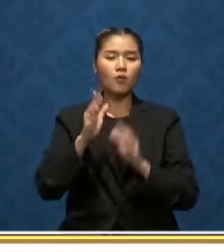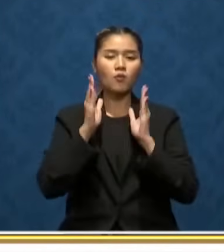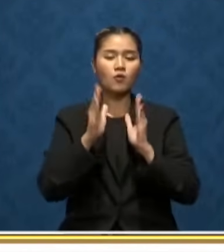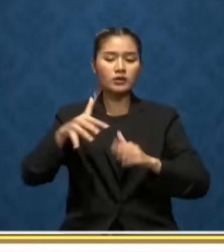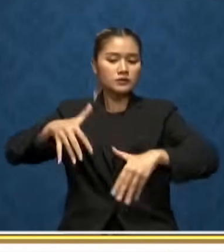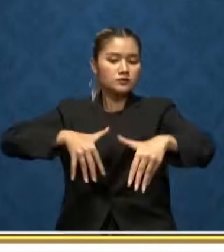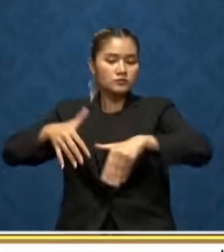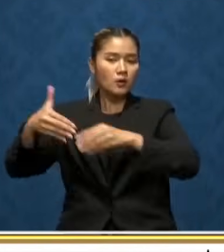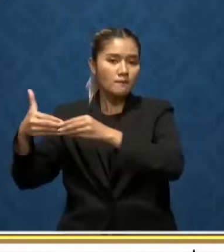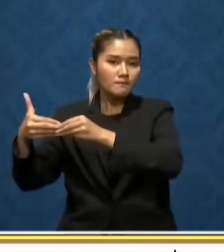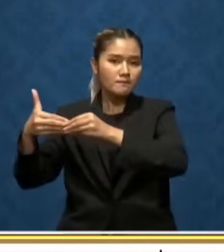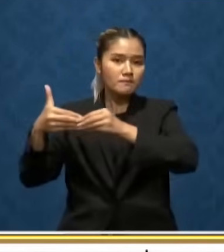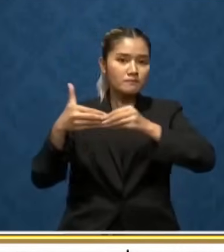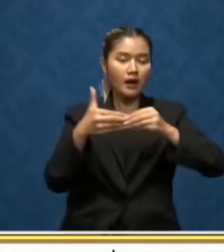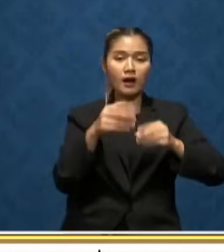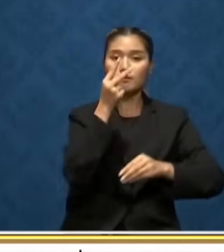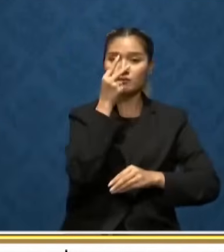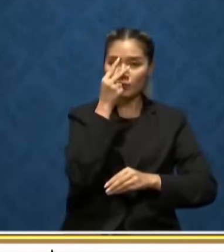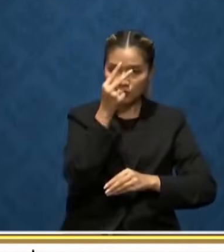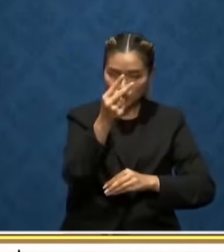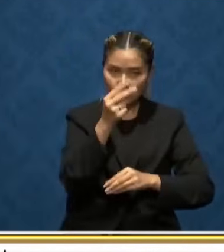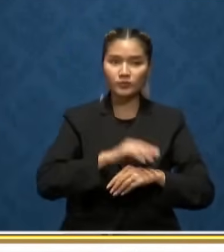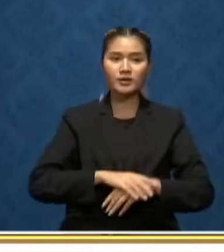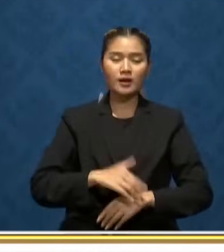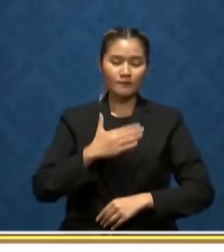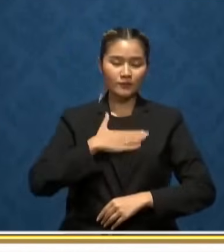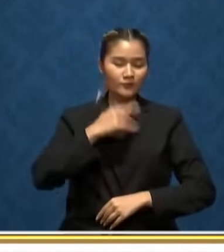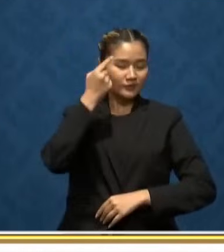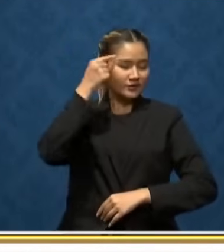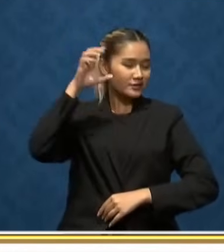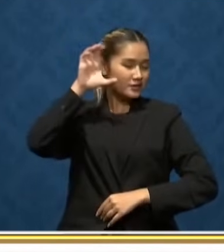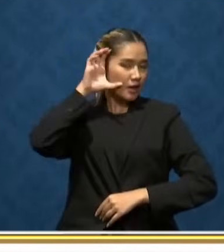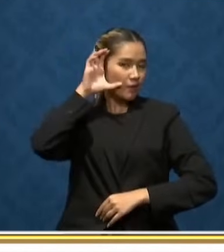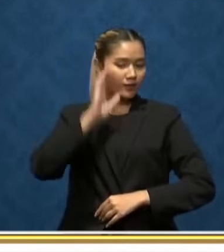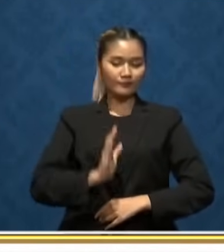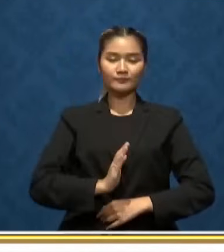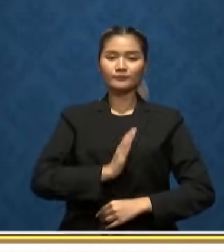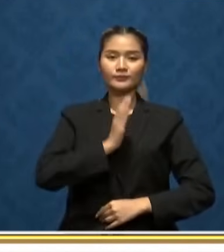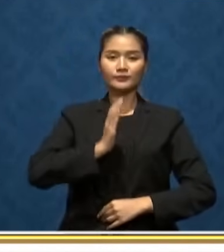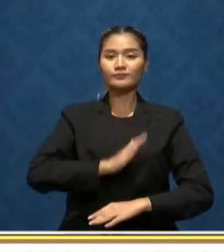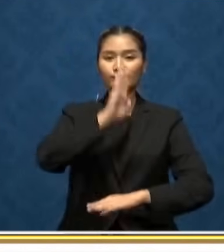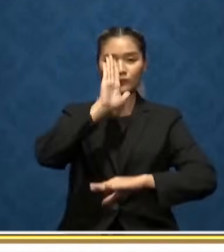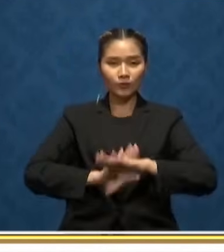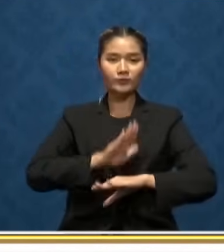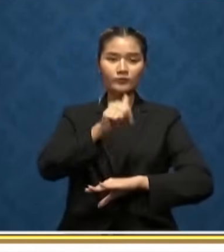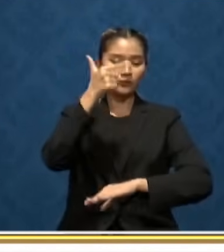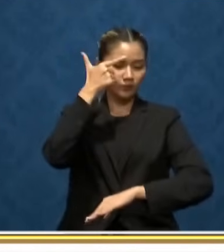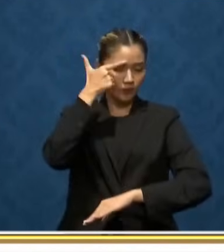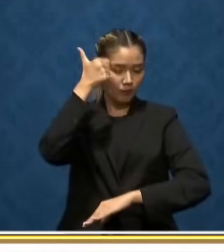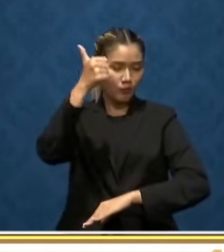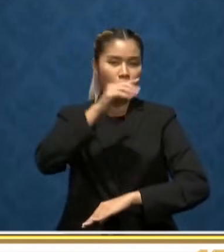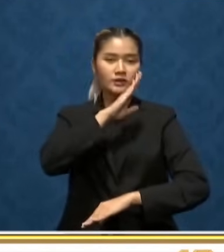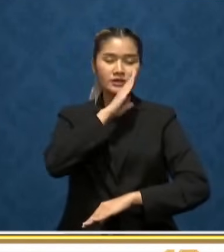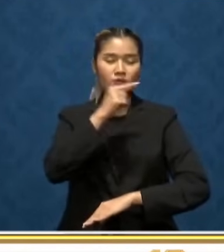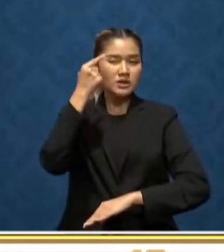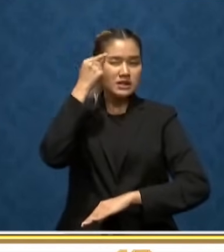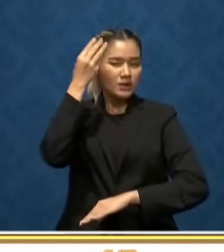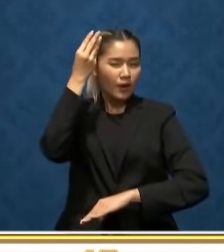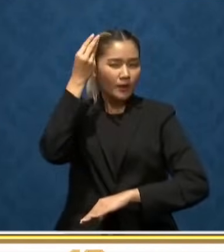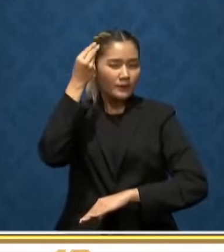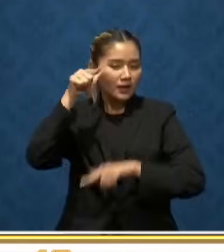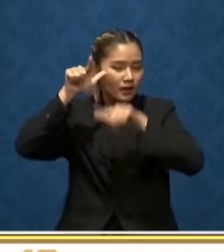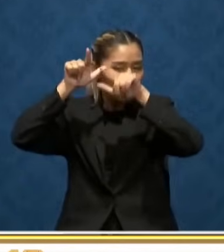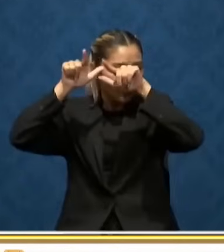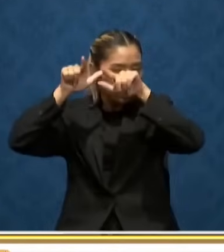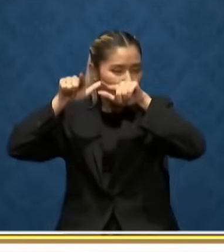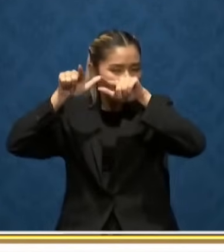ขยับแขนขวาอีกนิดนะครับท่านผมเชื่อว่าด้วยศักยภาพของท่านลดทิฏฐิด้วยความเคารพนะครับท่านลด